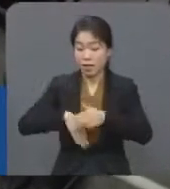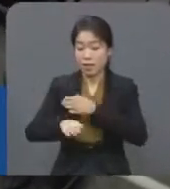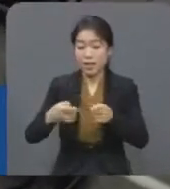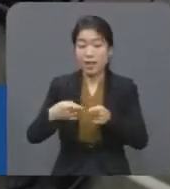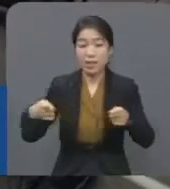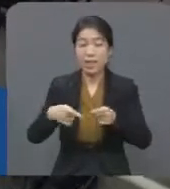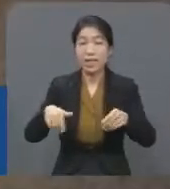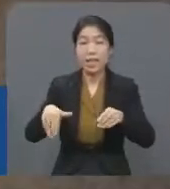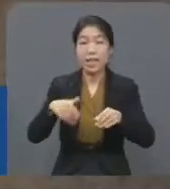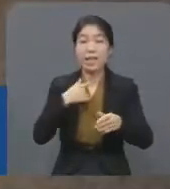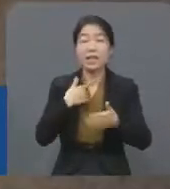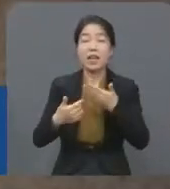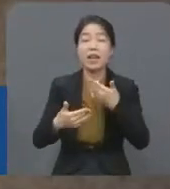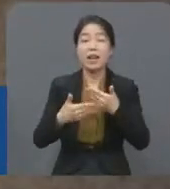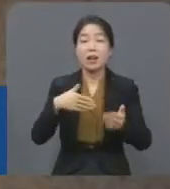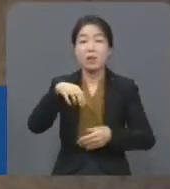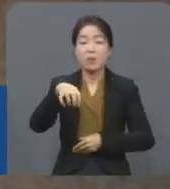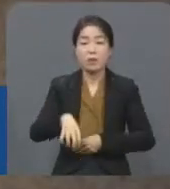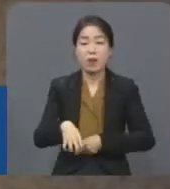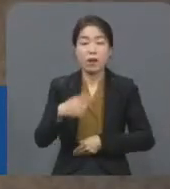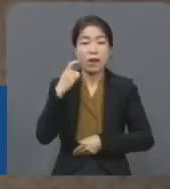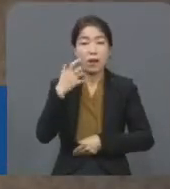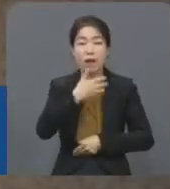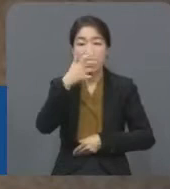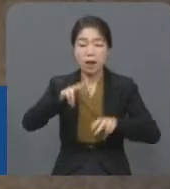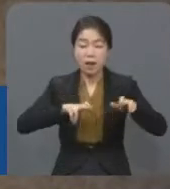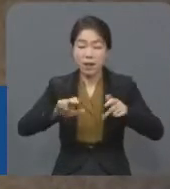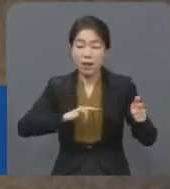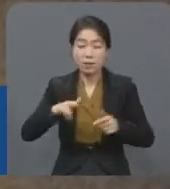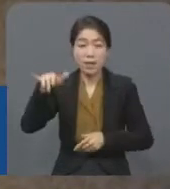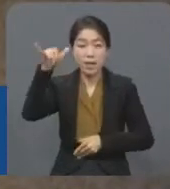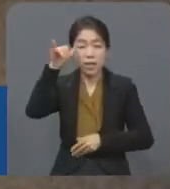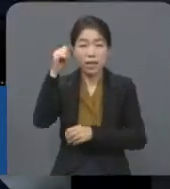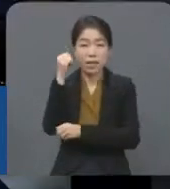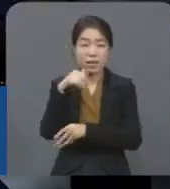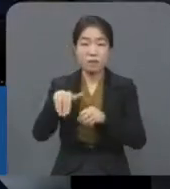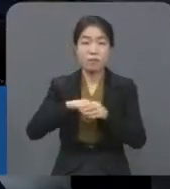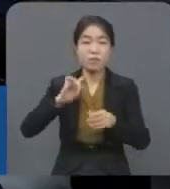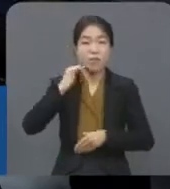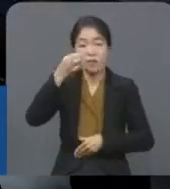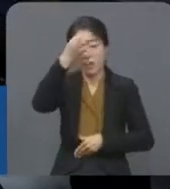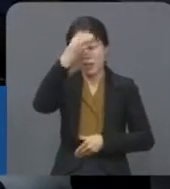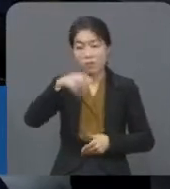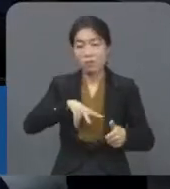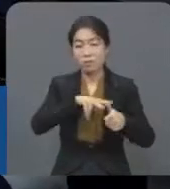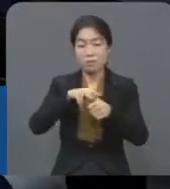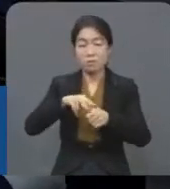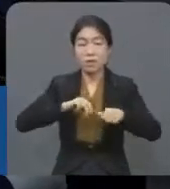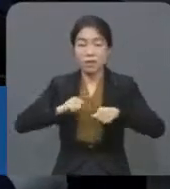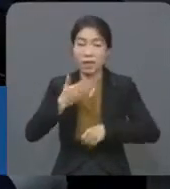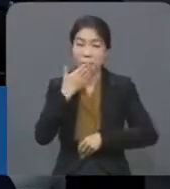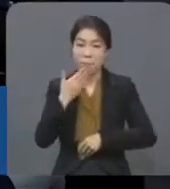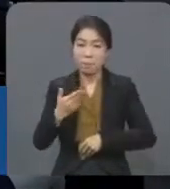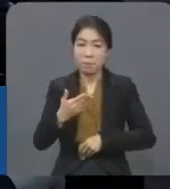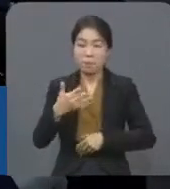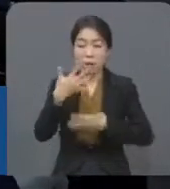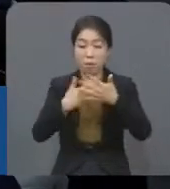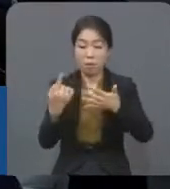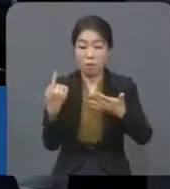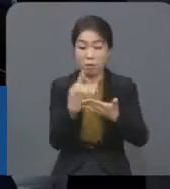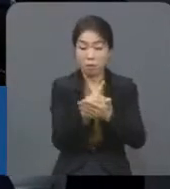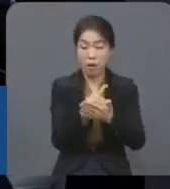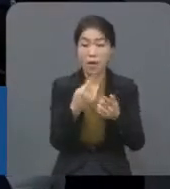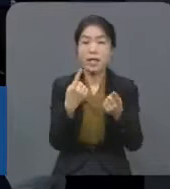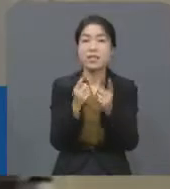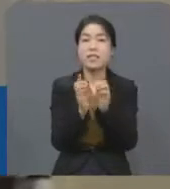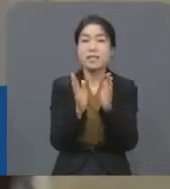AI 문화체험관에서는 가상현실과 게임 등 AI 기반 문화예술 콘텐츠를 즐길 수 있고 명화 속으로 들어가 직접 작품을